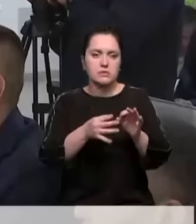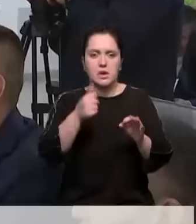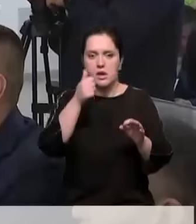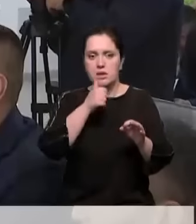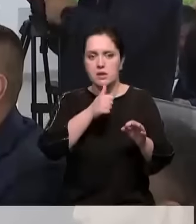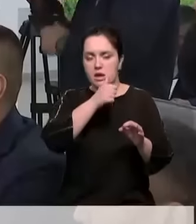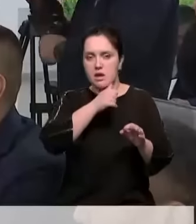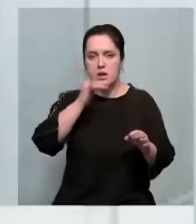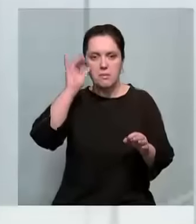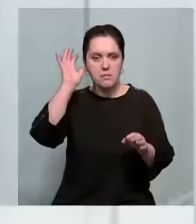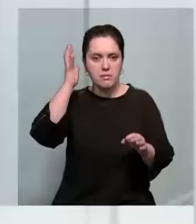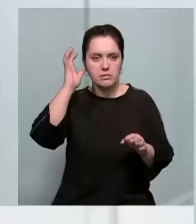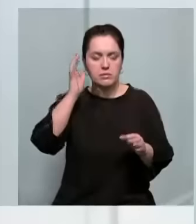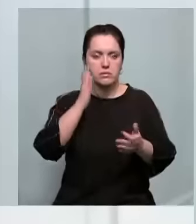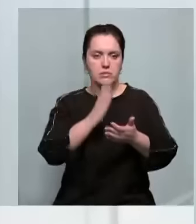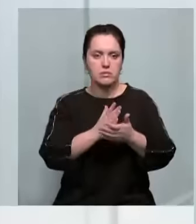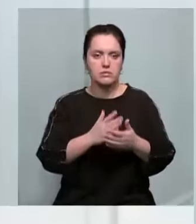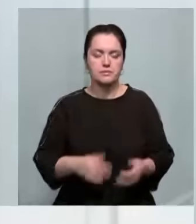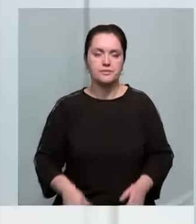глубоким психологизмом.